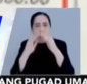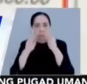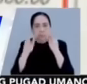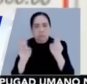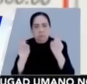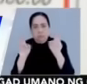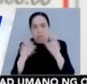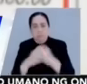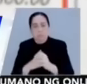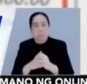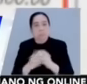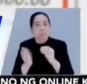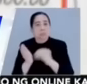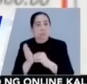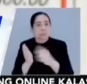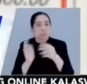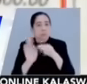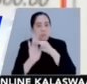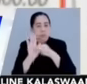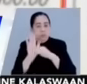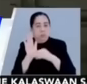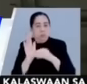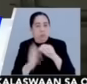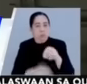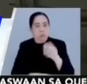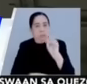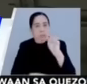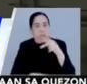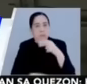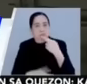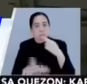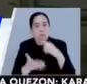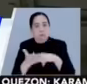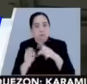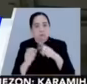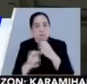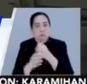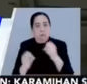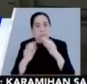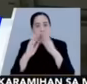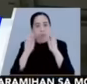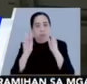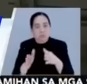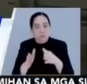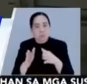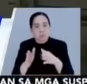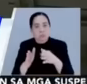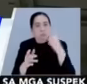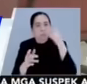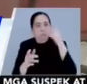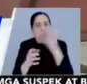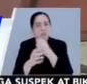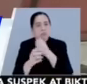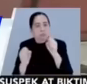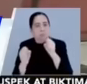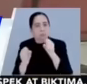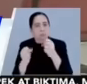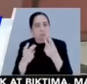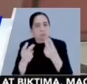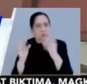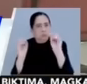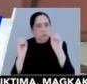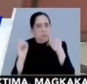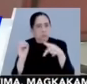Ang nakalagay lamang daw sa OVP Accomplishment Report, ang mga safe houses daw ay para sa ligtas na pagpapatupad ng OVP